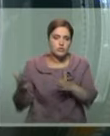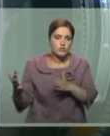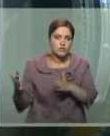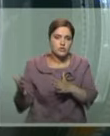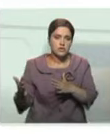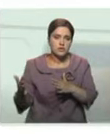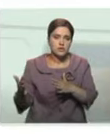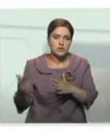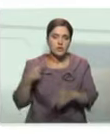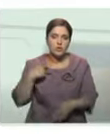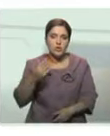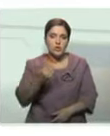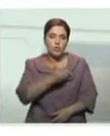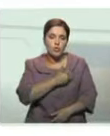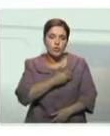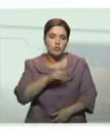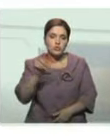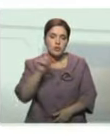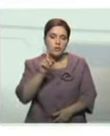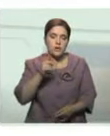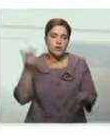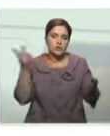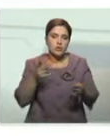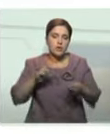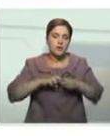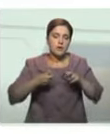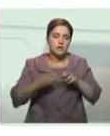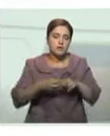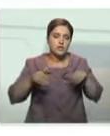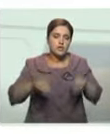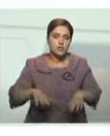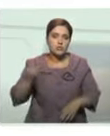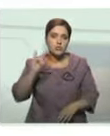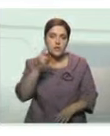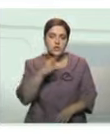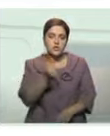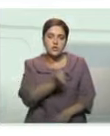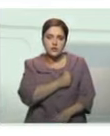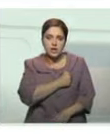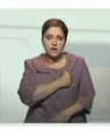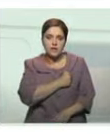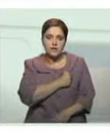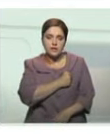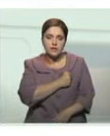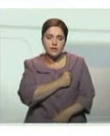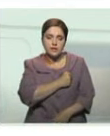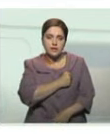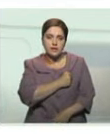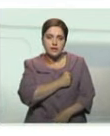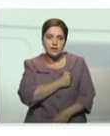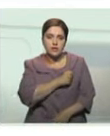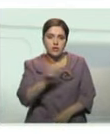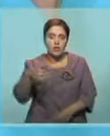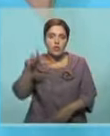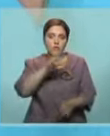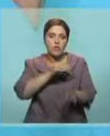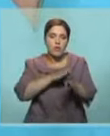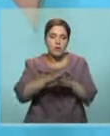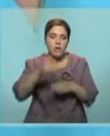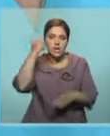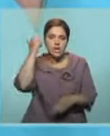хочется ради живых, чтобы этот вопрос подняли. Это проблема социальная, это проблема не вот именно конкретно данной семьи, это проблема